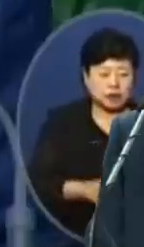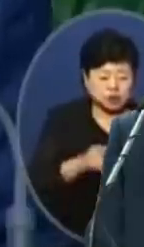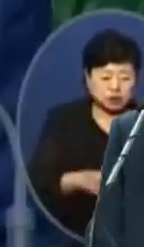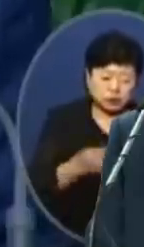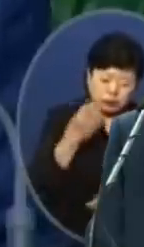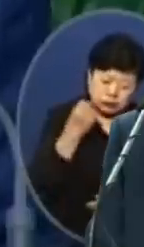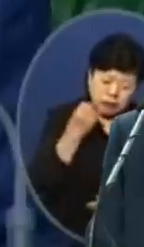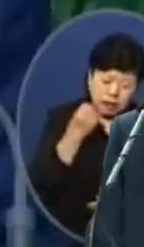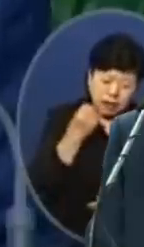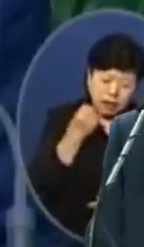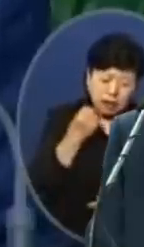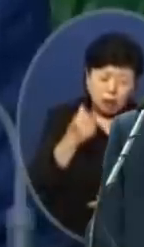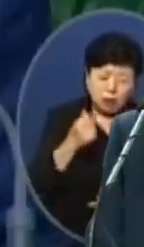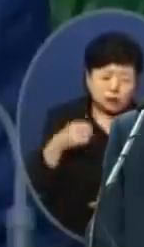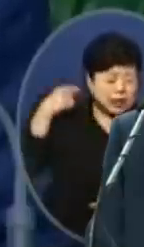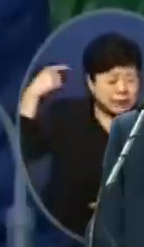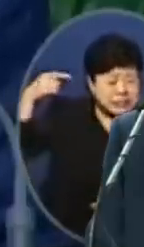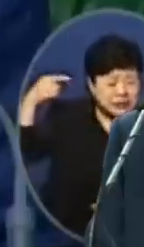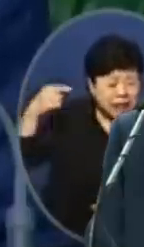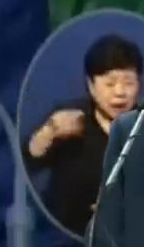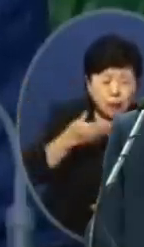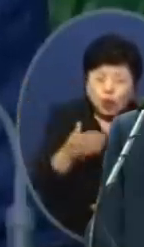전부 원장이 돌아갔다.